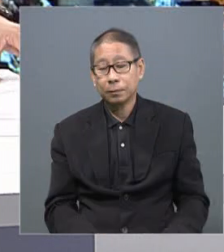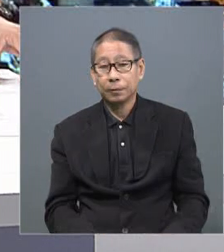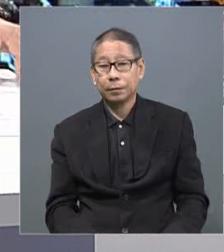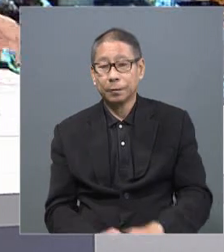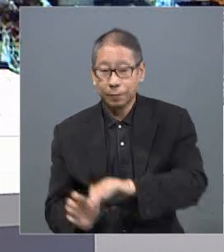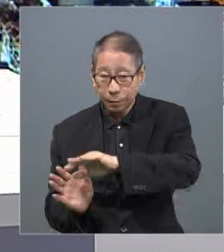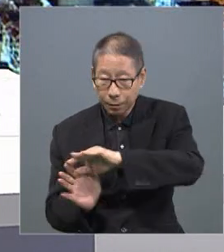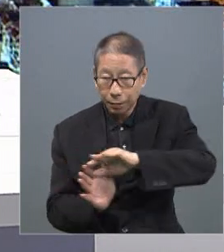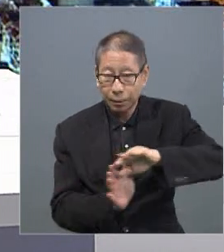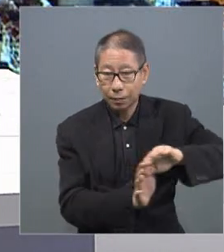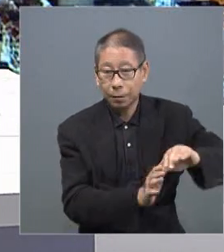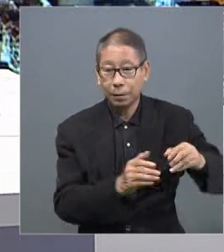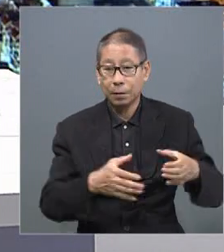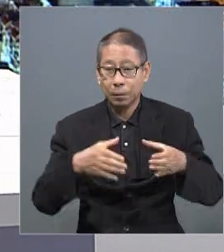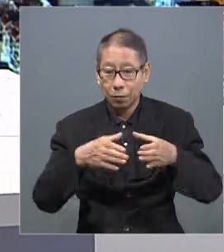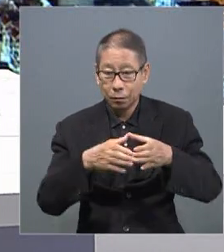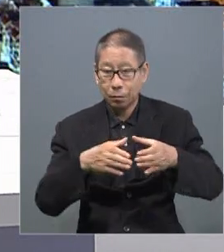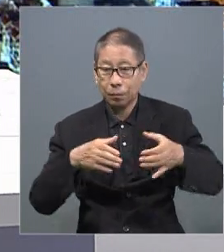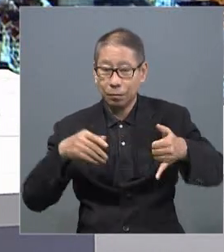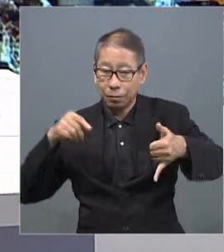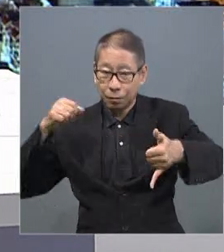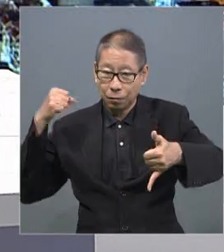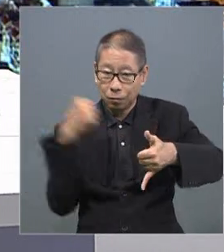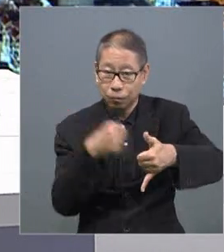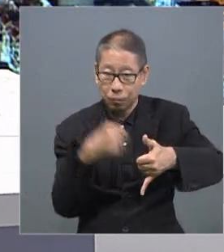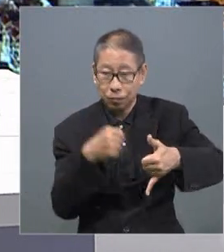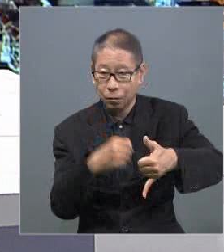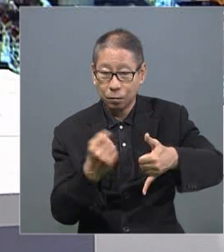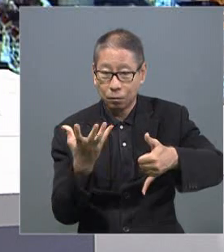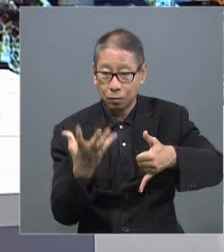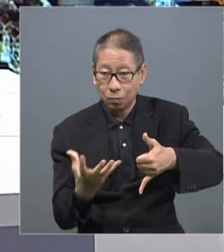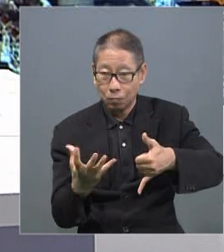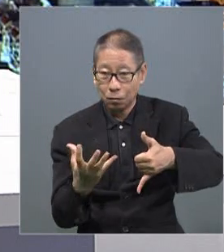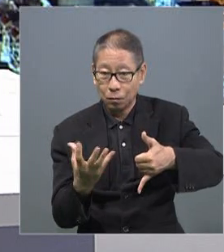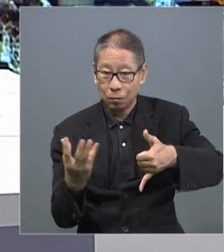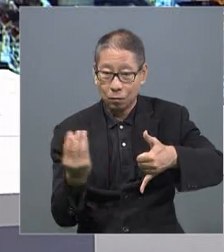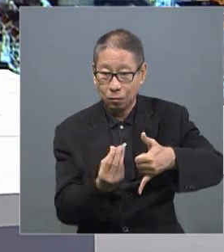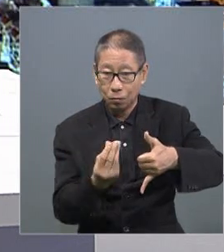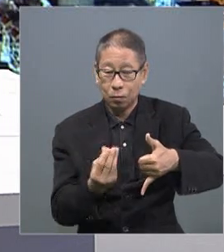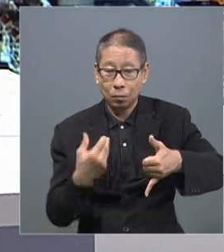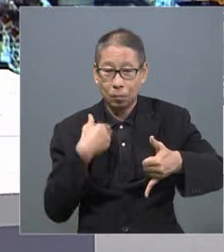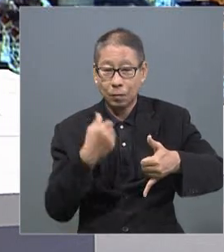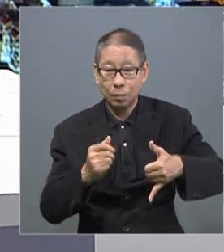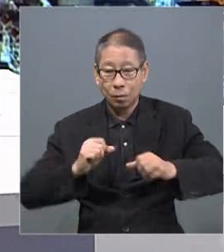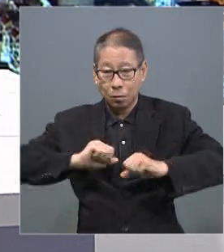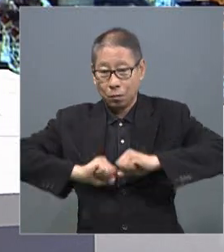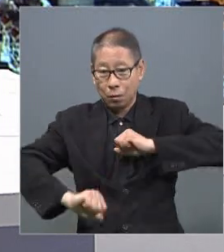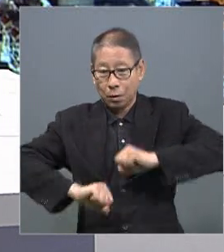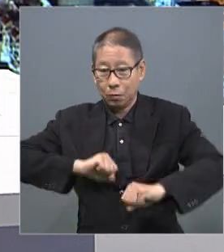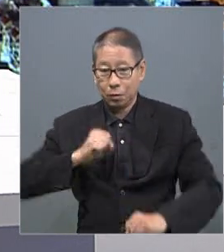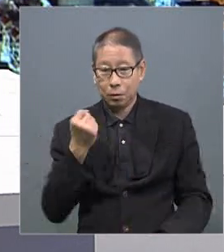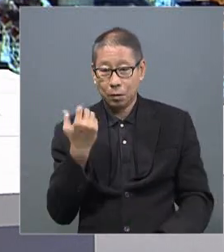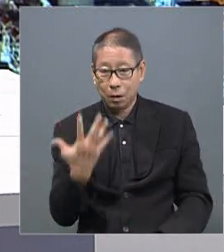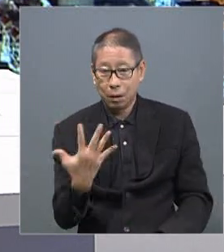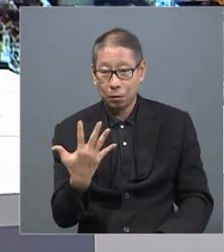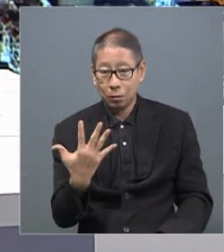ไปต่อกันที่เหตุรุมทำร้ายคำว่ารุมทำร้ายแปลว่าอีกฝ่ายนึงน้อยอีกฝ่ายนึงเยอะแน่นอนนะครับฝ่ายที่เยอะเนี่ยเป็นกลุ่มวัยรุ่น 5คนด้วย